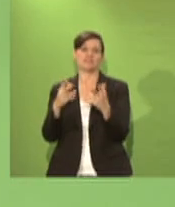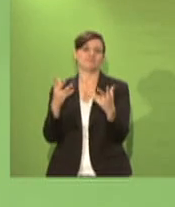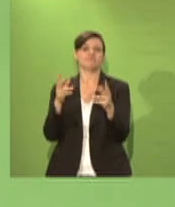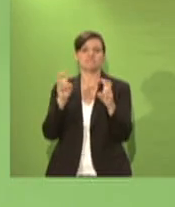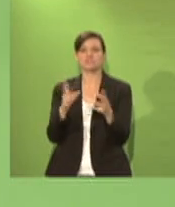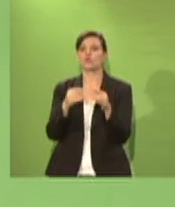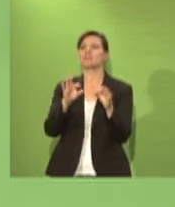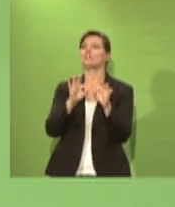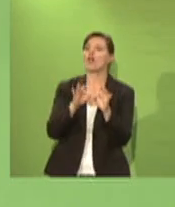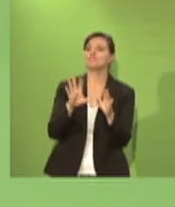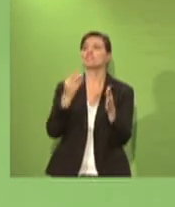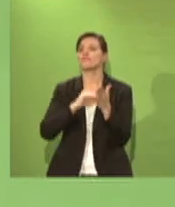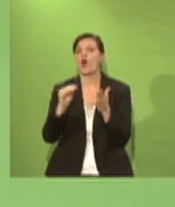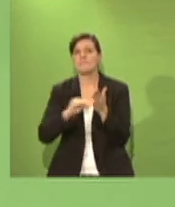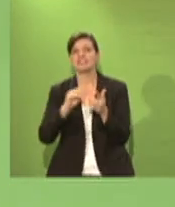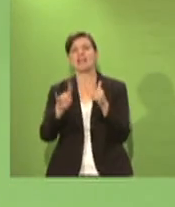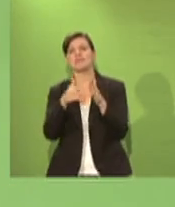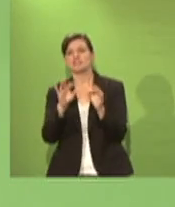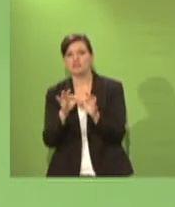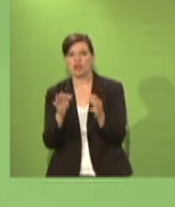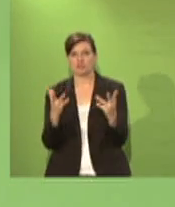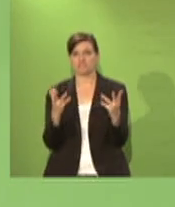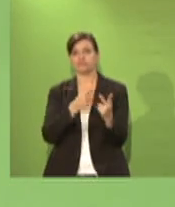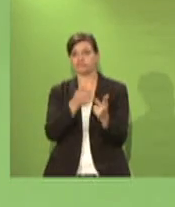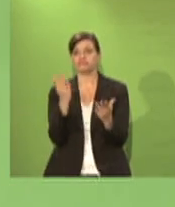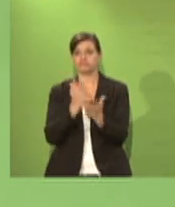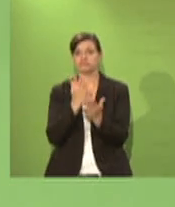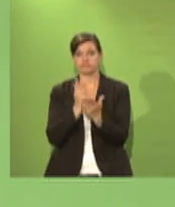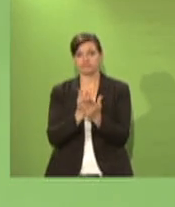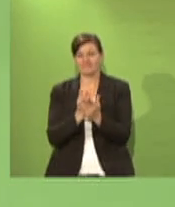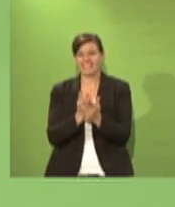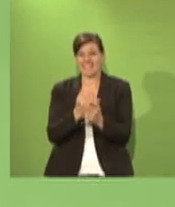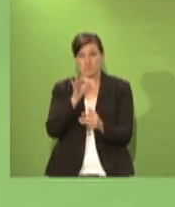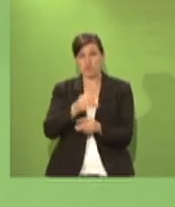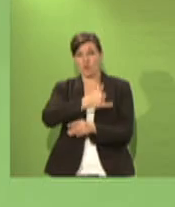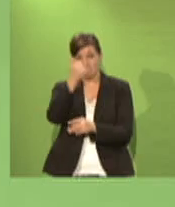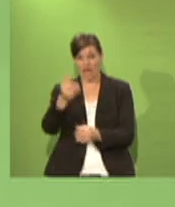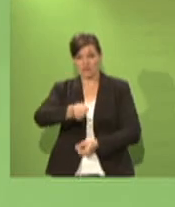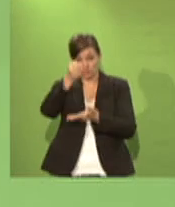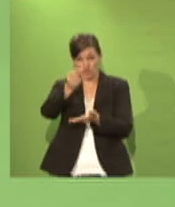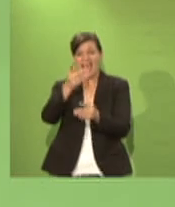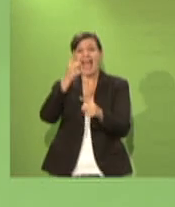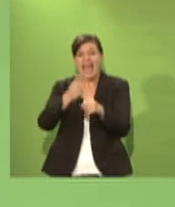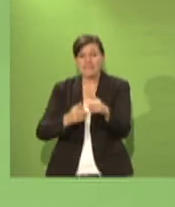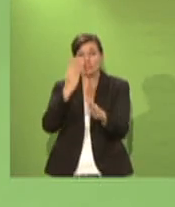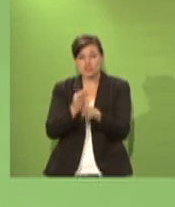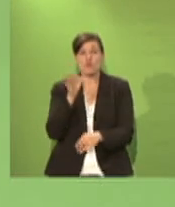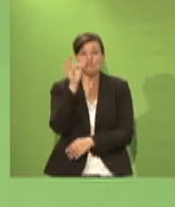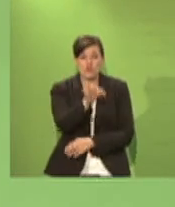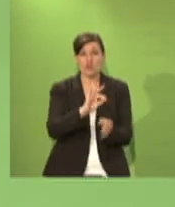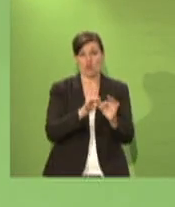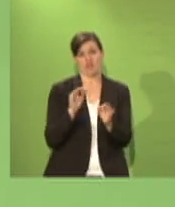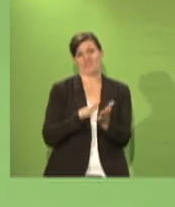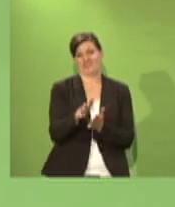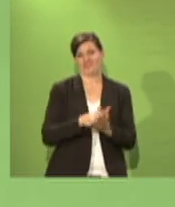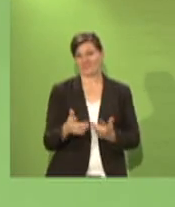Schriftdolmetscherinnen und Dolmetschern, würde das sozusagen auch die Hälfte des Jahresbudgets auffressen, was auch eine Belastung darstellt. Aber damit können wir uns